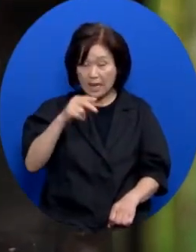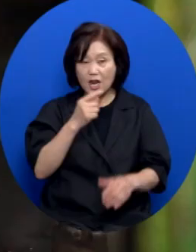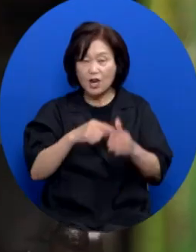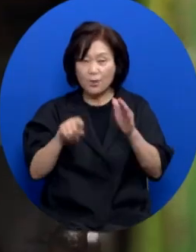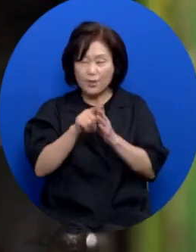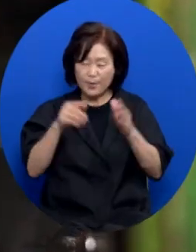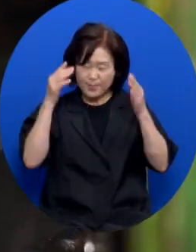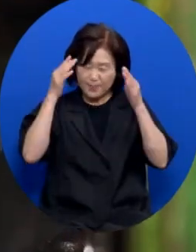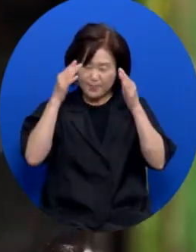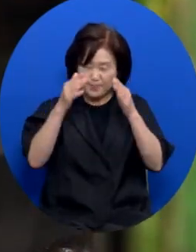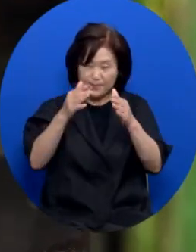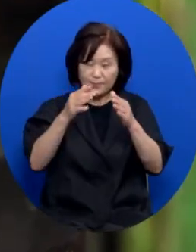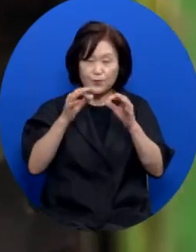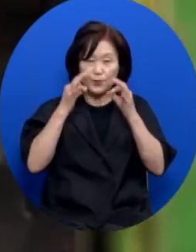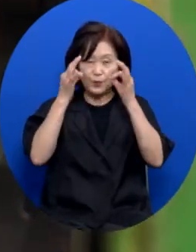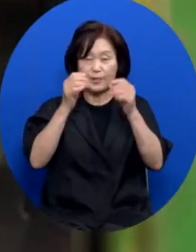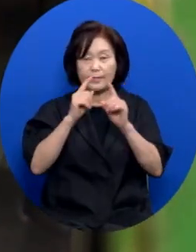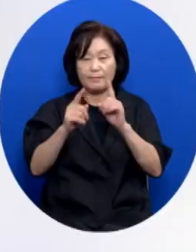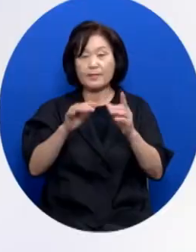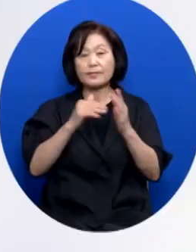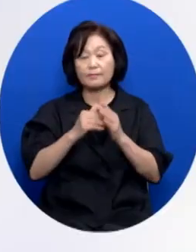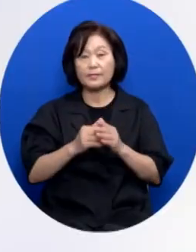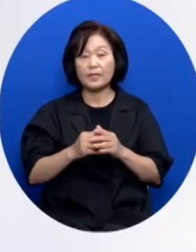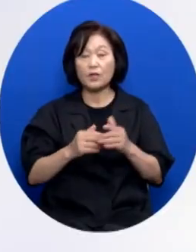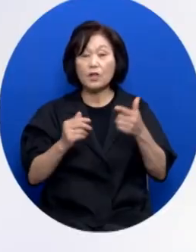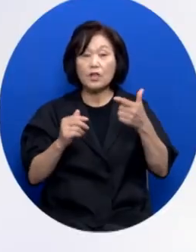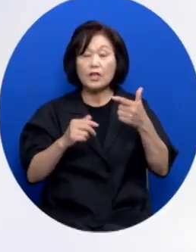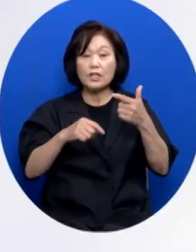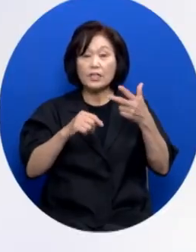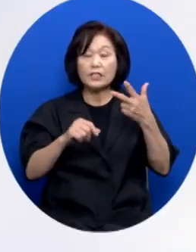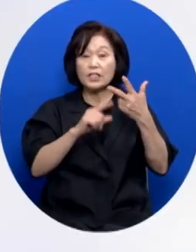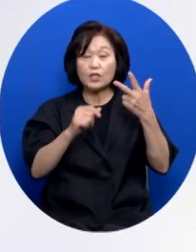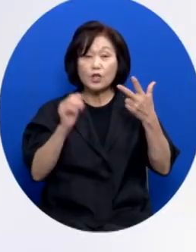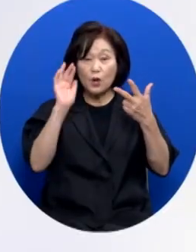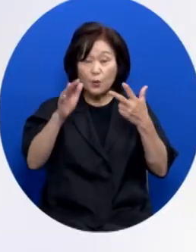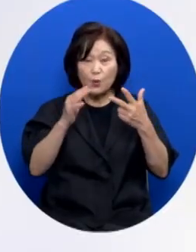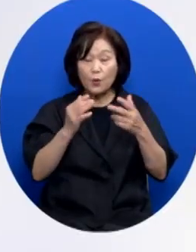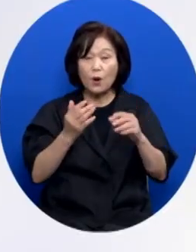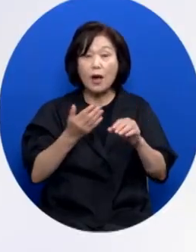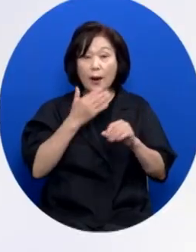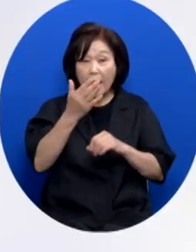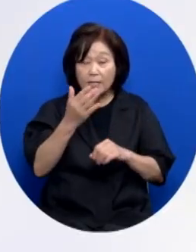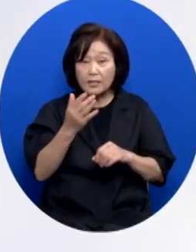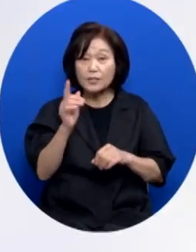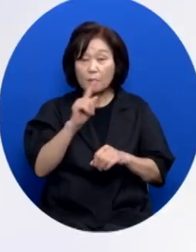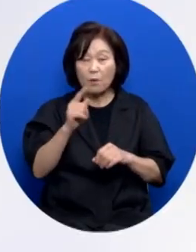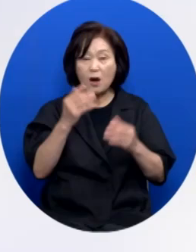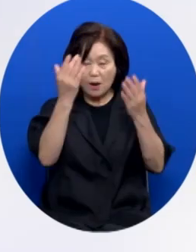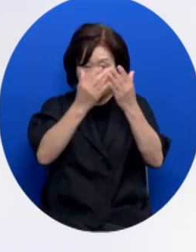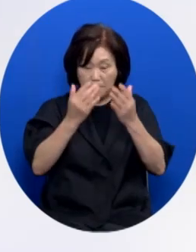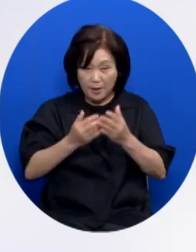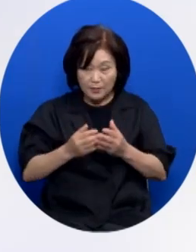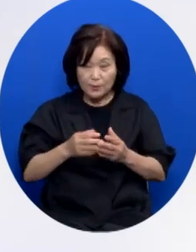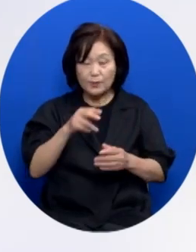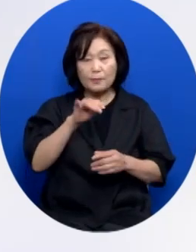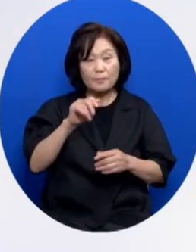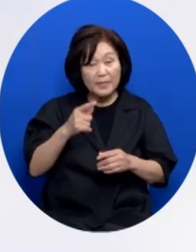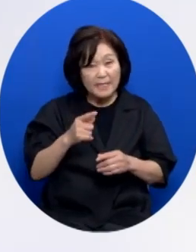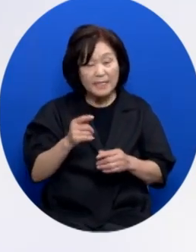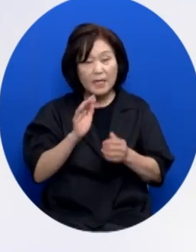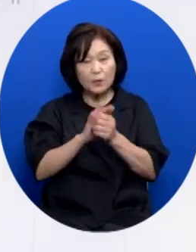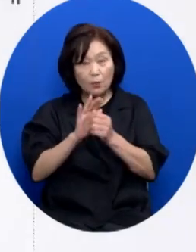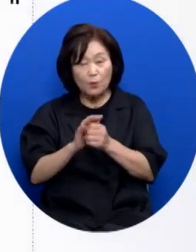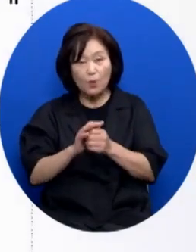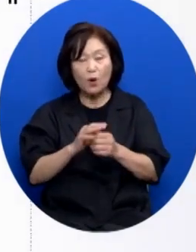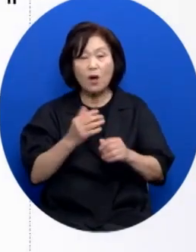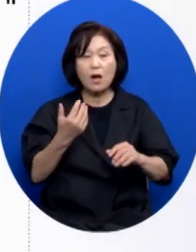이에 따라 하반기 수출 확대 가능성이 높은 업종에 맞춤형 핀셋 지원을 확대하고 해상물류와 노사관계 등